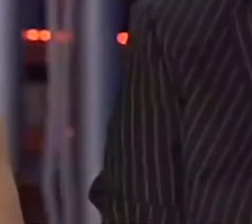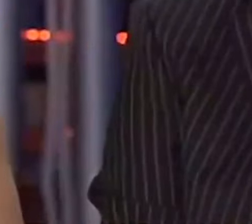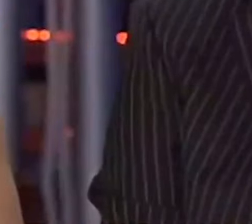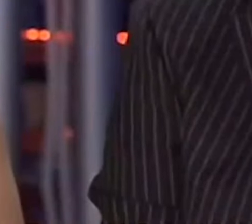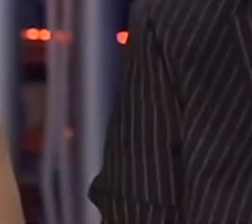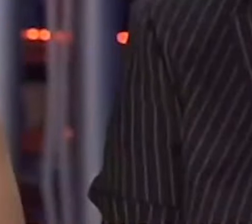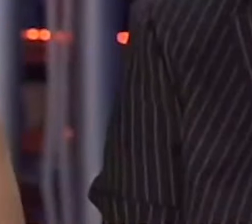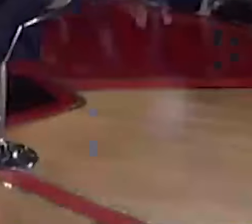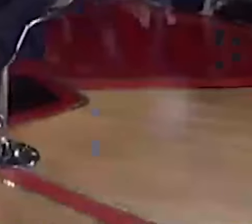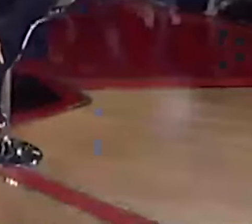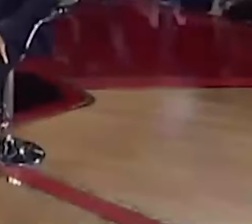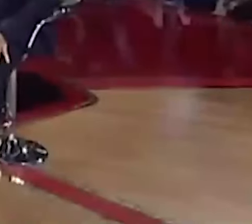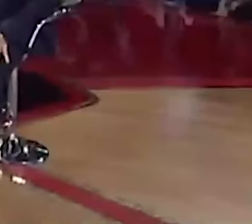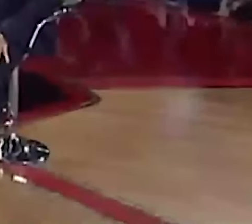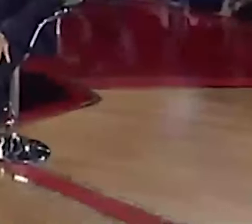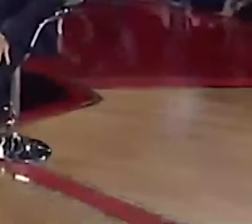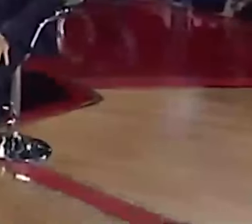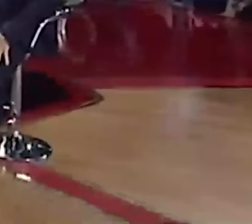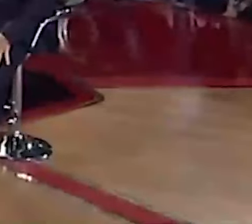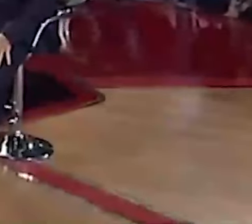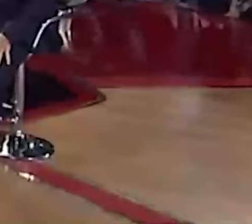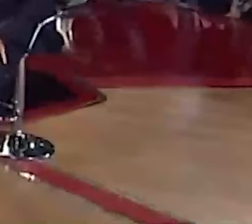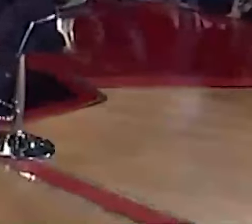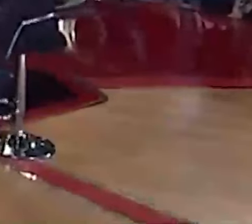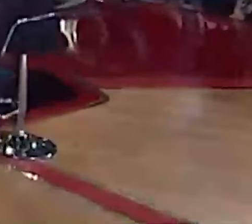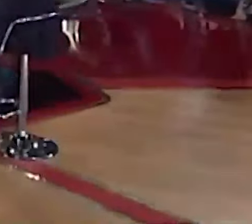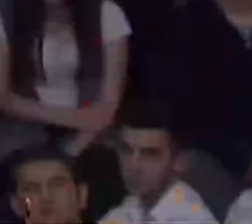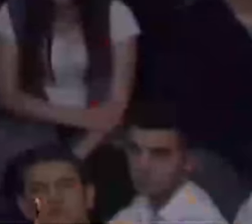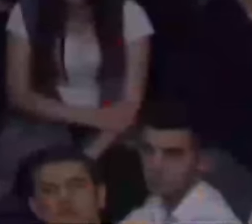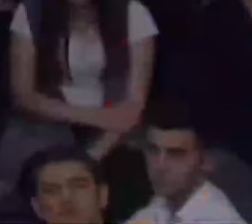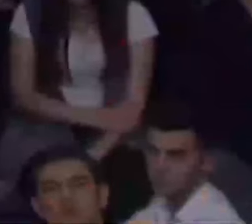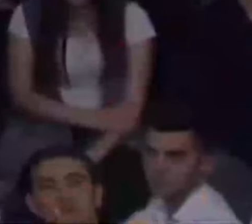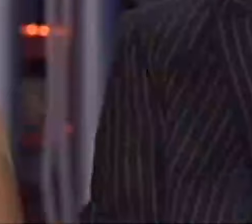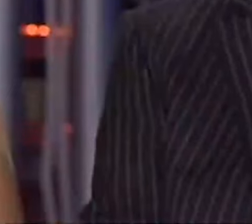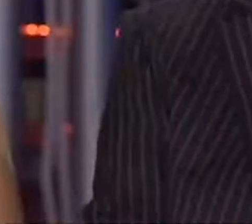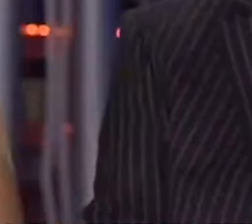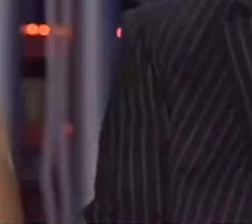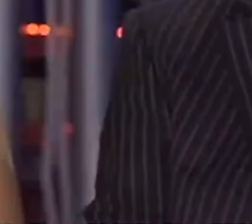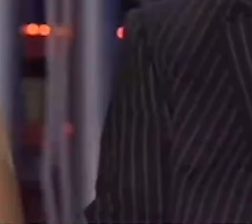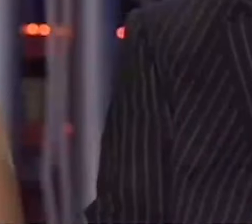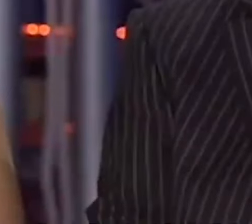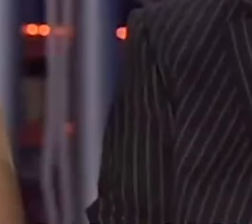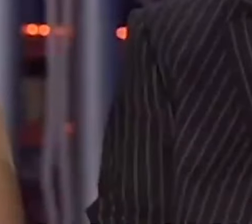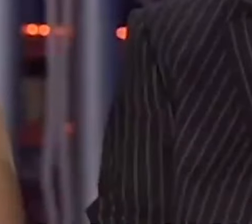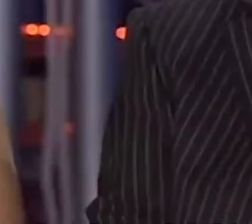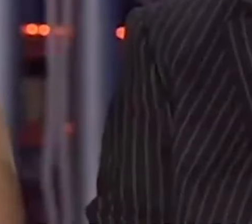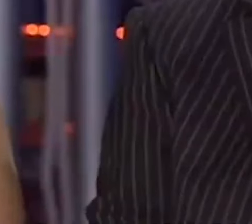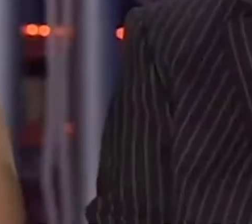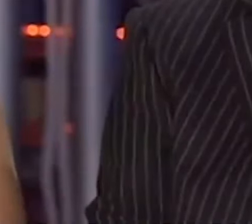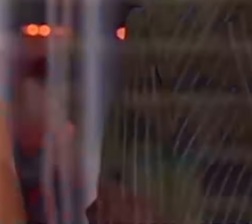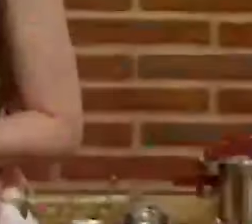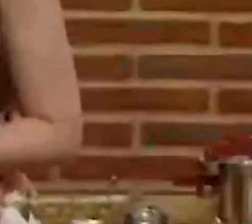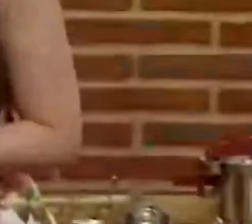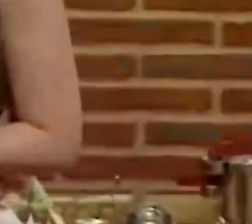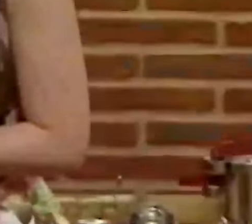Hayır. Sarı mı? Beyaz gibi. Yok. Geldi bana. Beyaz gibi. Işıktan mı? Ama ışıktan, o da yakışmış ışıktan. Ayol. Vallahi güzelsin ha. Devam.